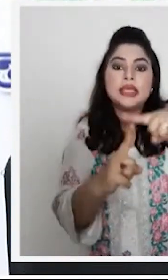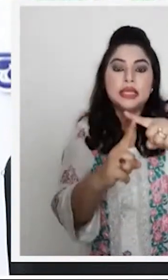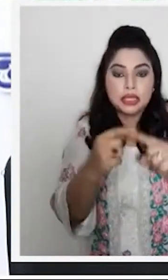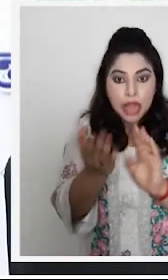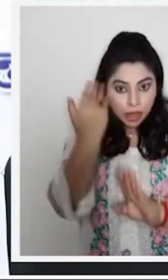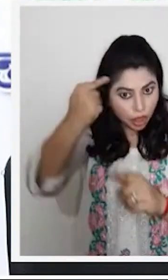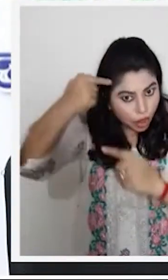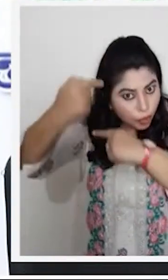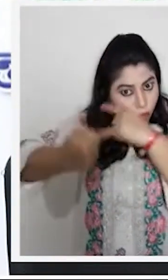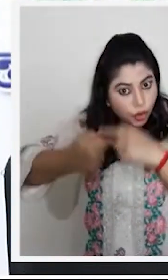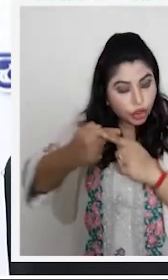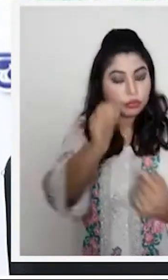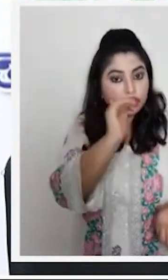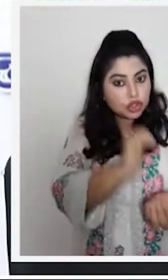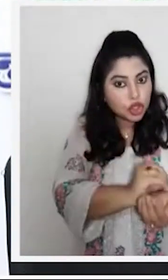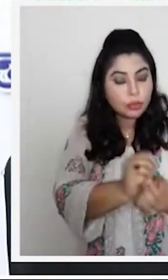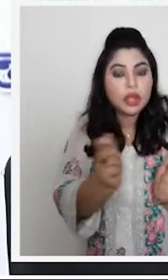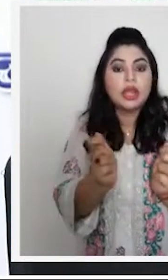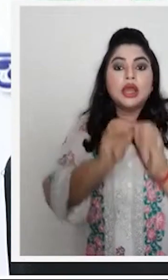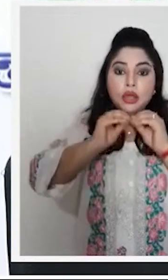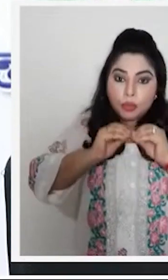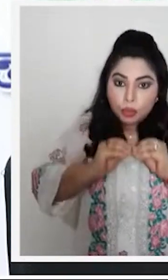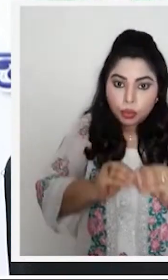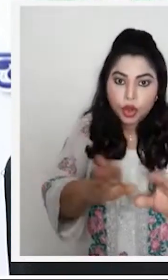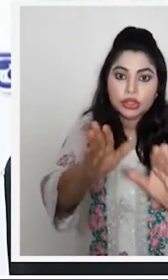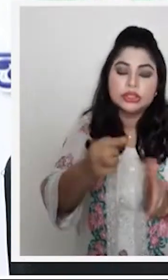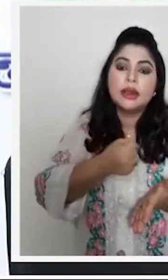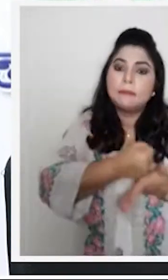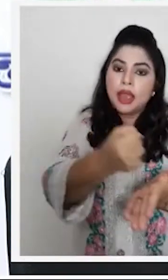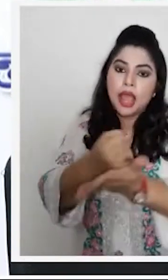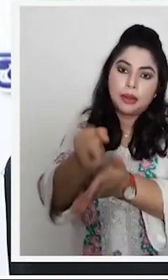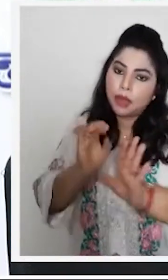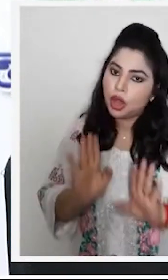পরীক্ষার কিট ও পিপির যেন কোনো অভাব না হয় সেজন্য